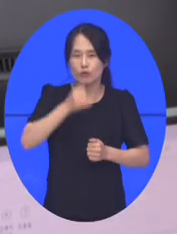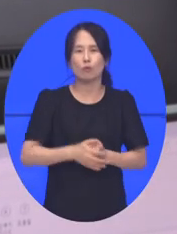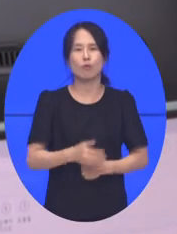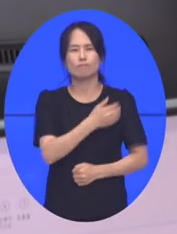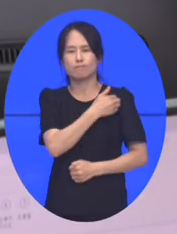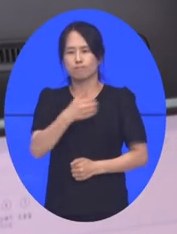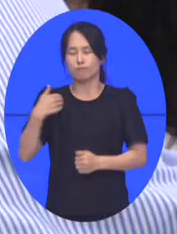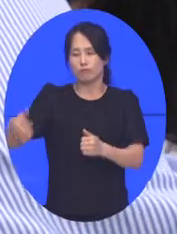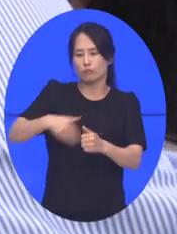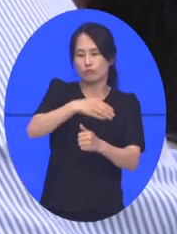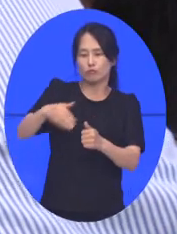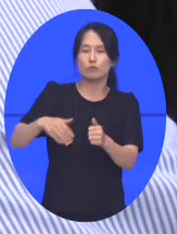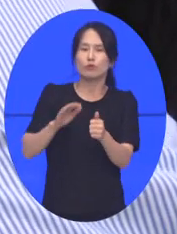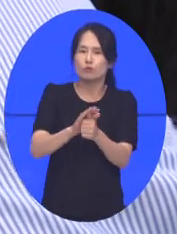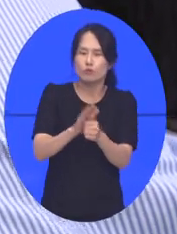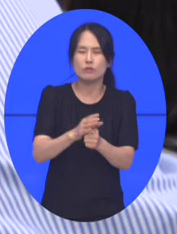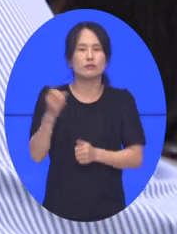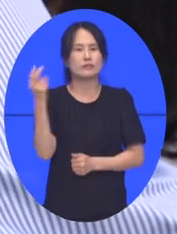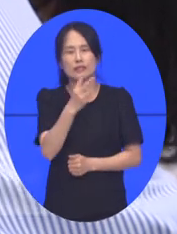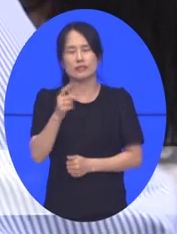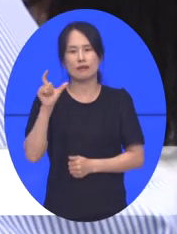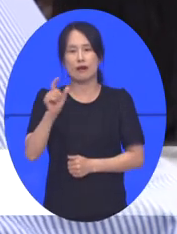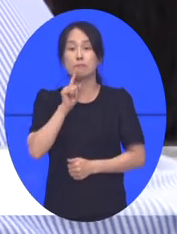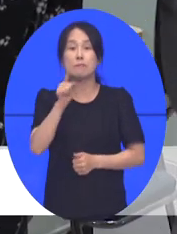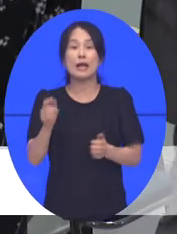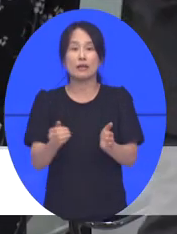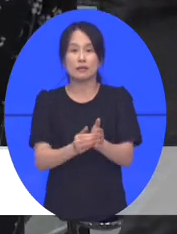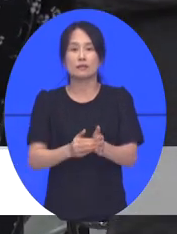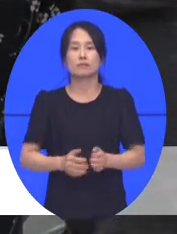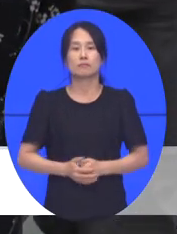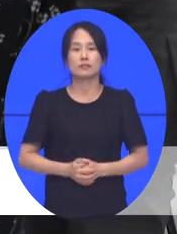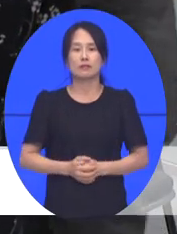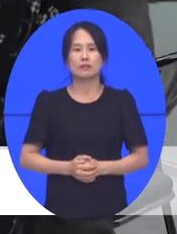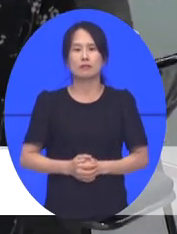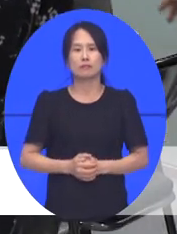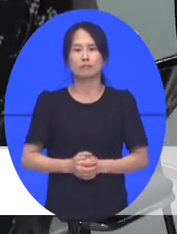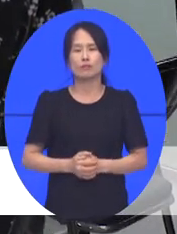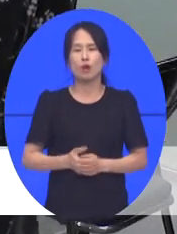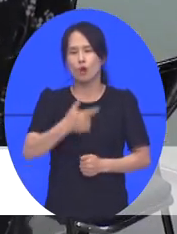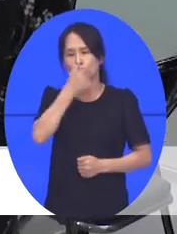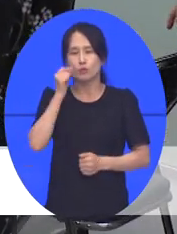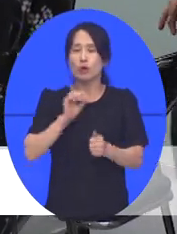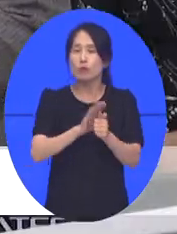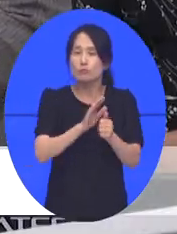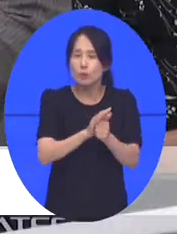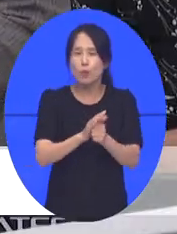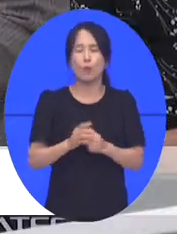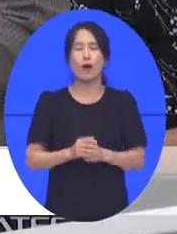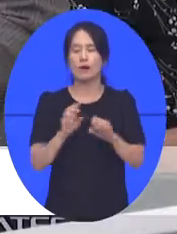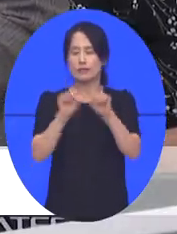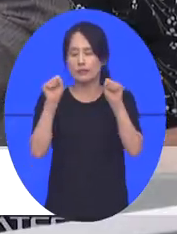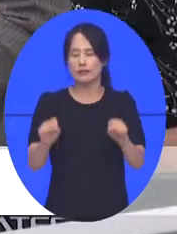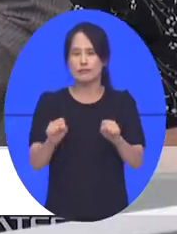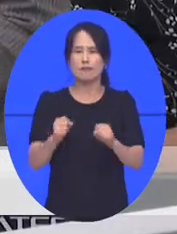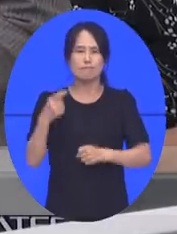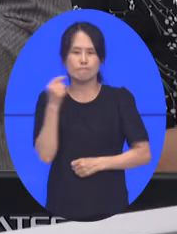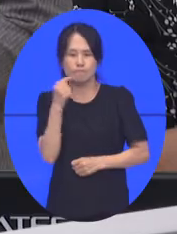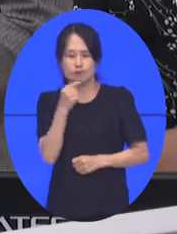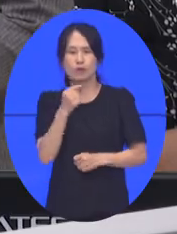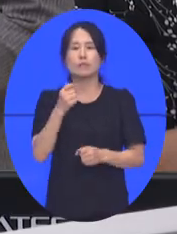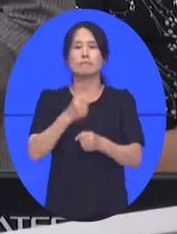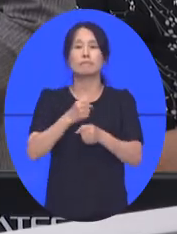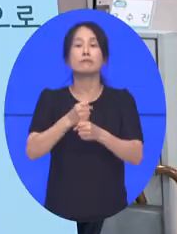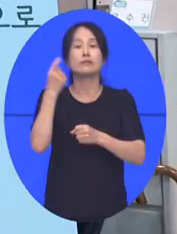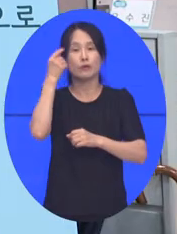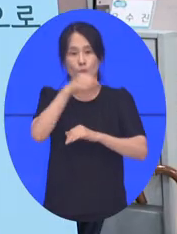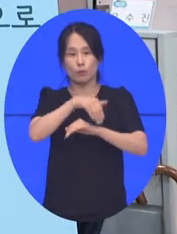든든한 복지 울타리를 만들 것을 다시 한번 강조했습니다. 공공의 부족한 부분을 보완해 빈틈없는 복지 울타리를 만들